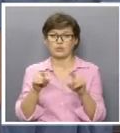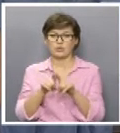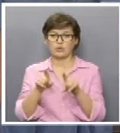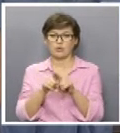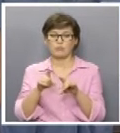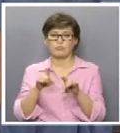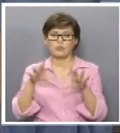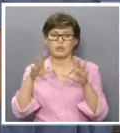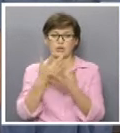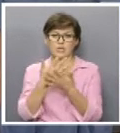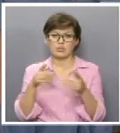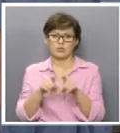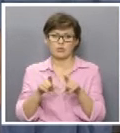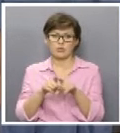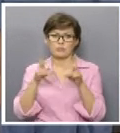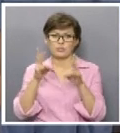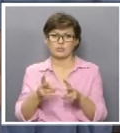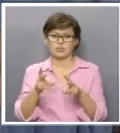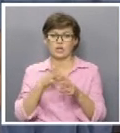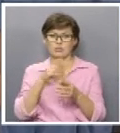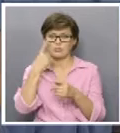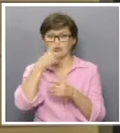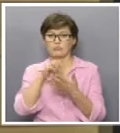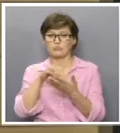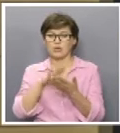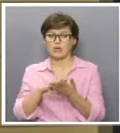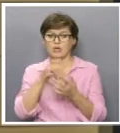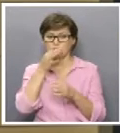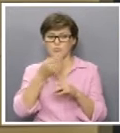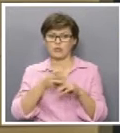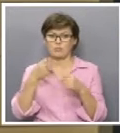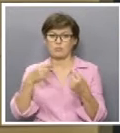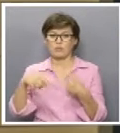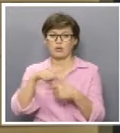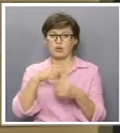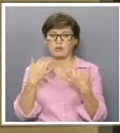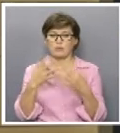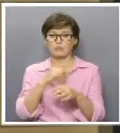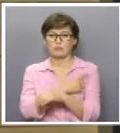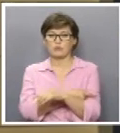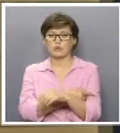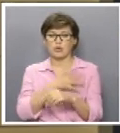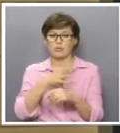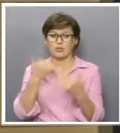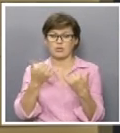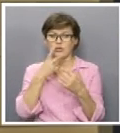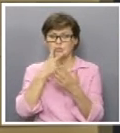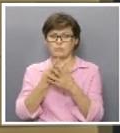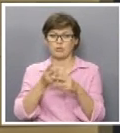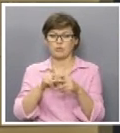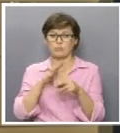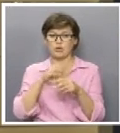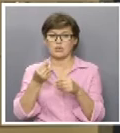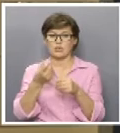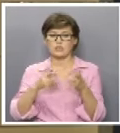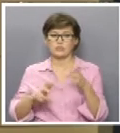аштық. Сонымен қатар шаруа қожалықтарына да көмек көрсетпекпіз. Алматыда инновациялық жобалардың үлес салмағын 10%-ға